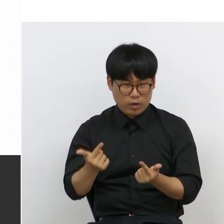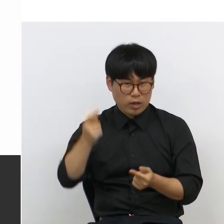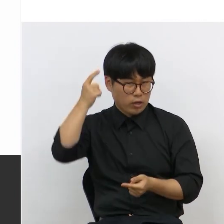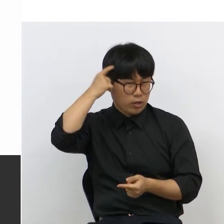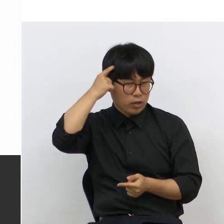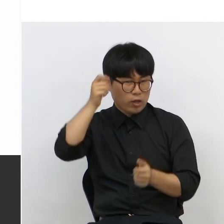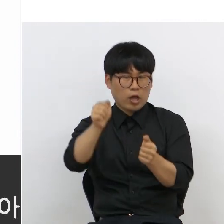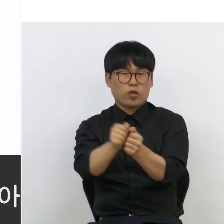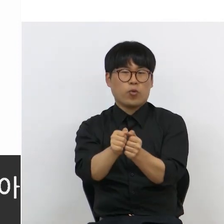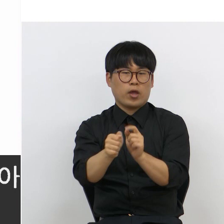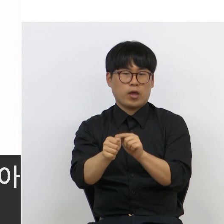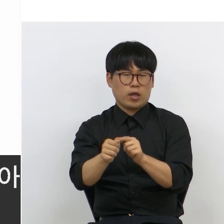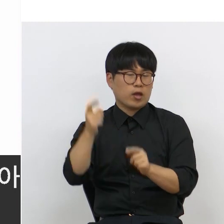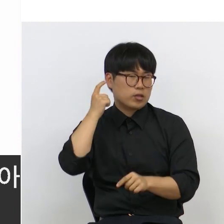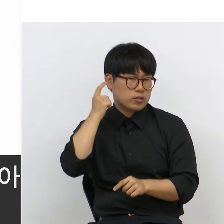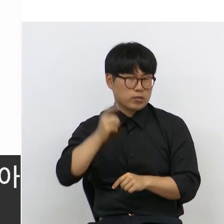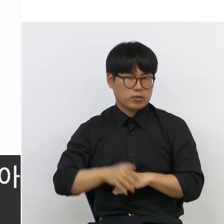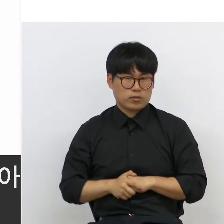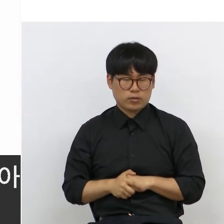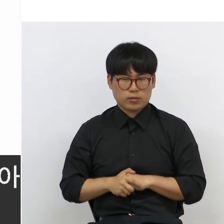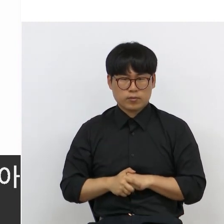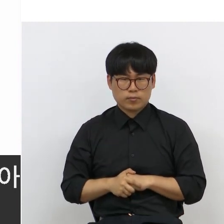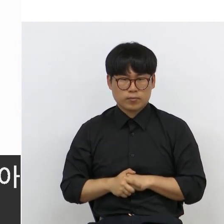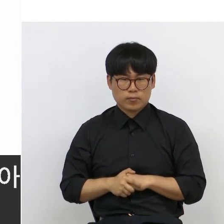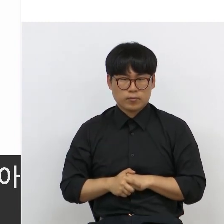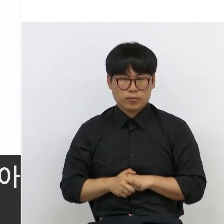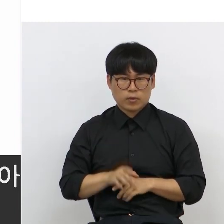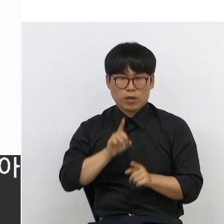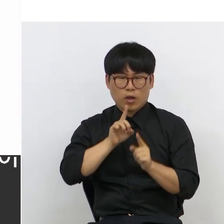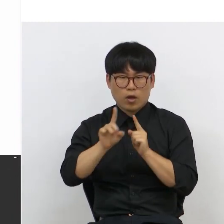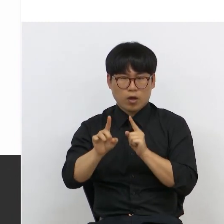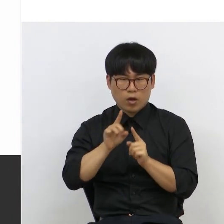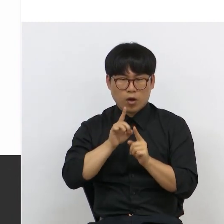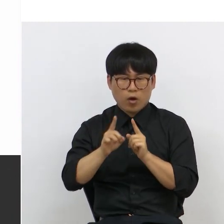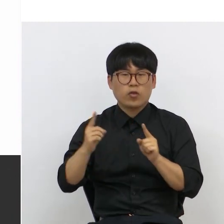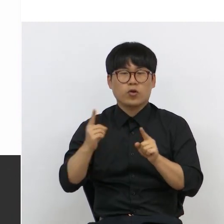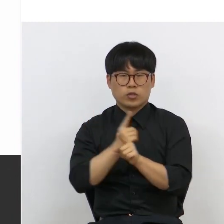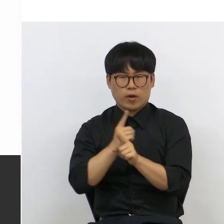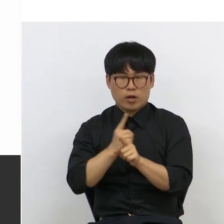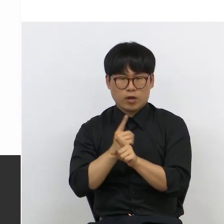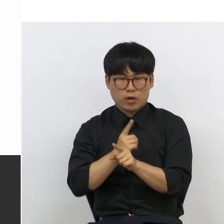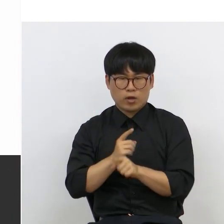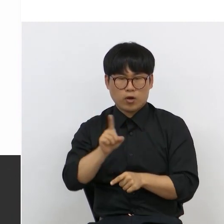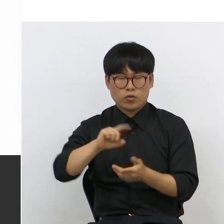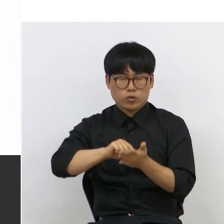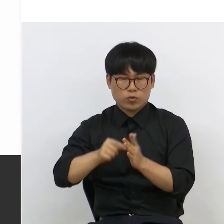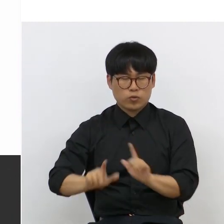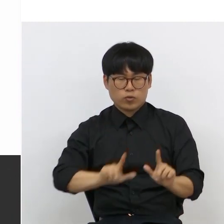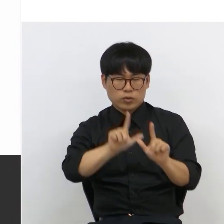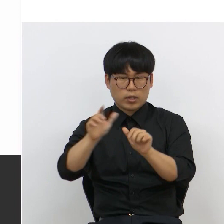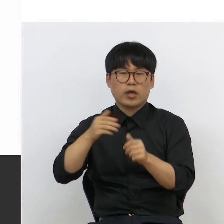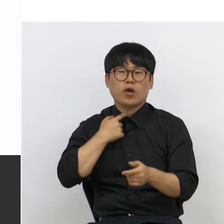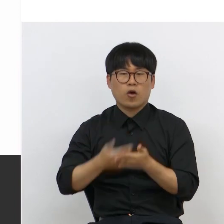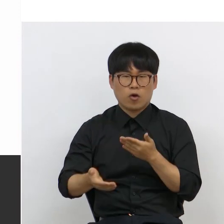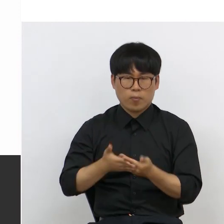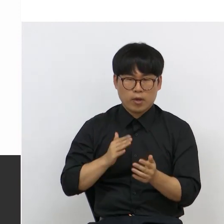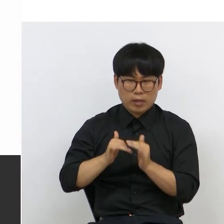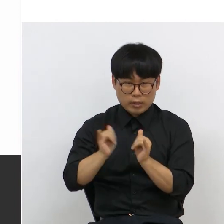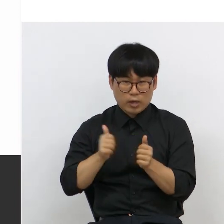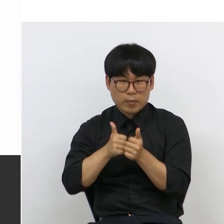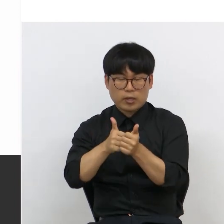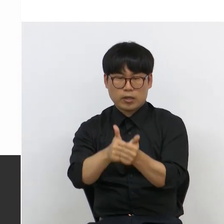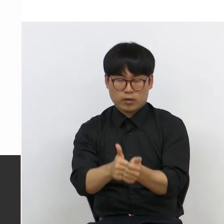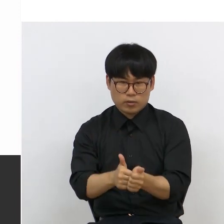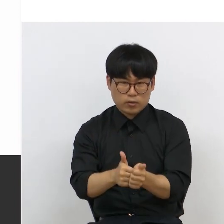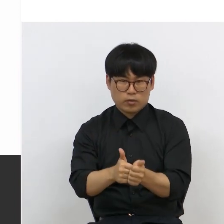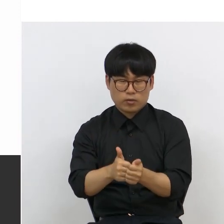뇌가 듣는 겁니다. 다시 말해서 어떤 언어 제어를 하느냐, 얼마만큼 사용 경험이 있느냐에 따라서 사람마다 아주